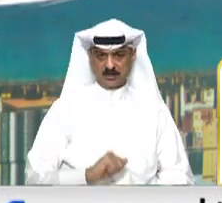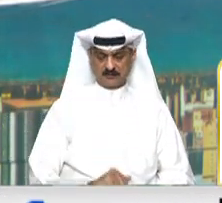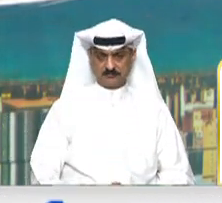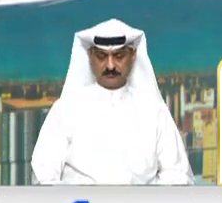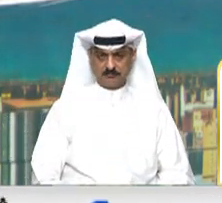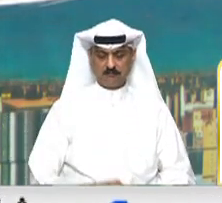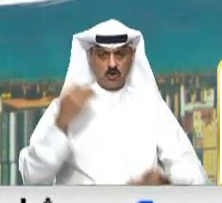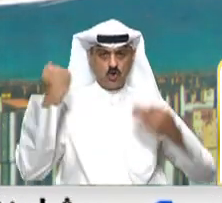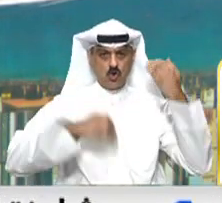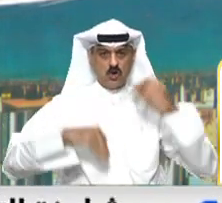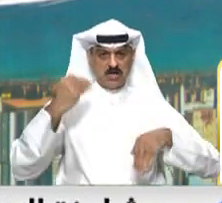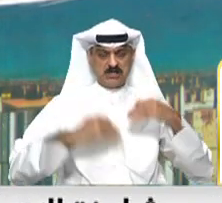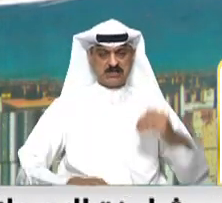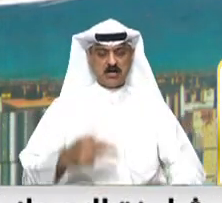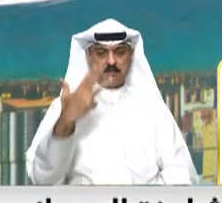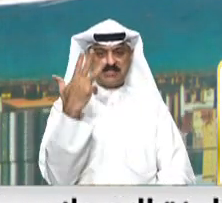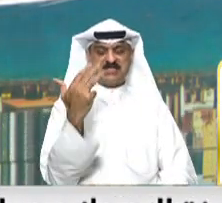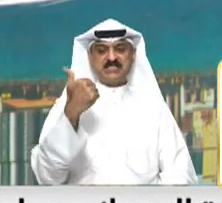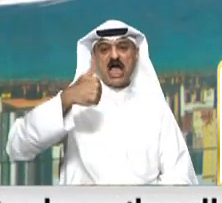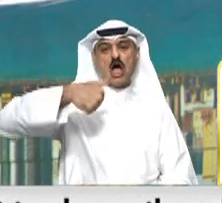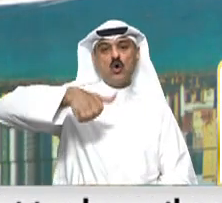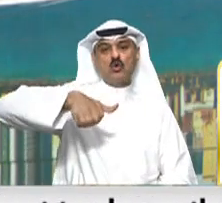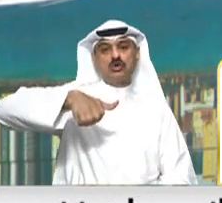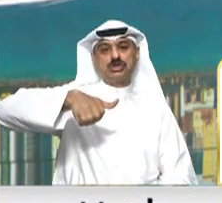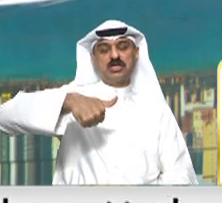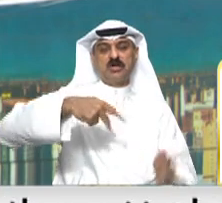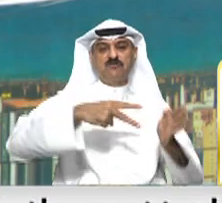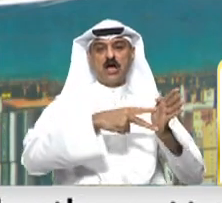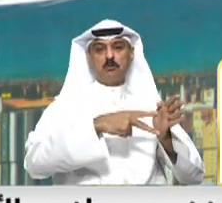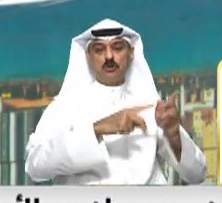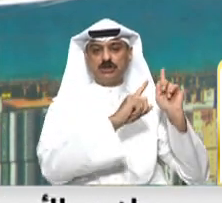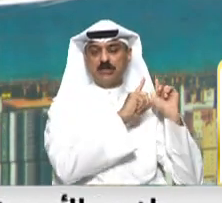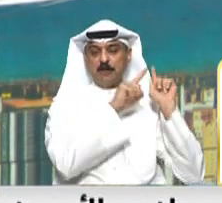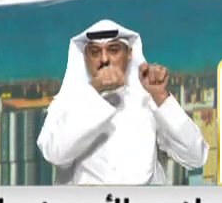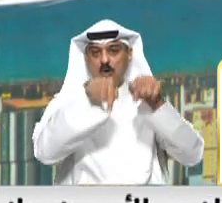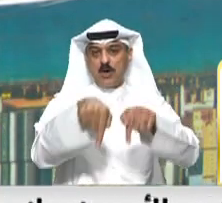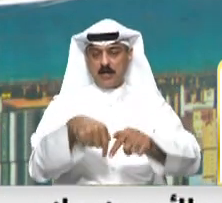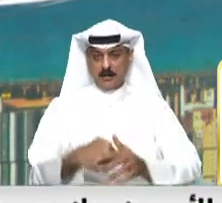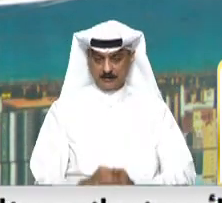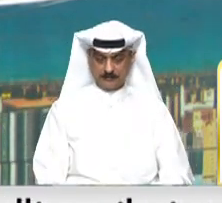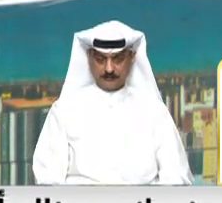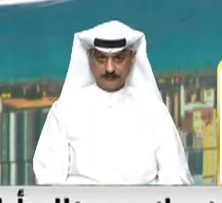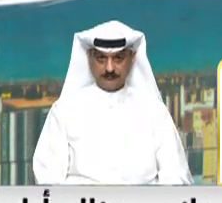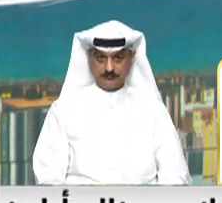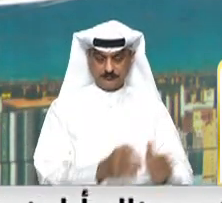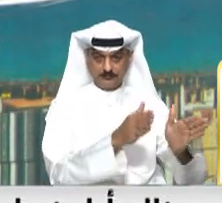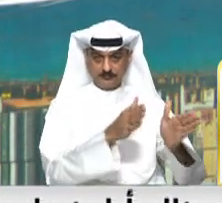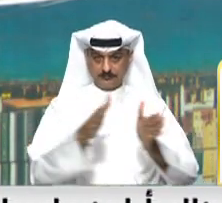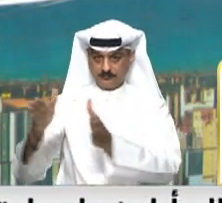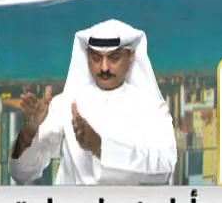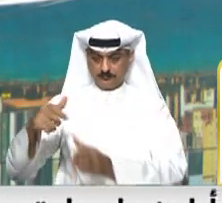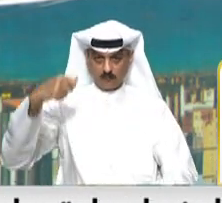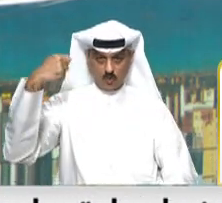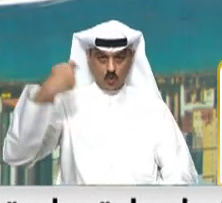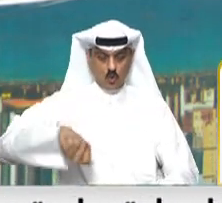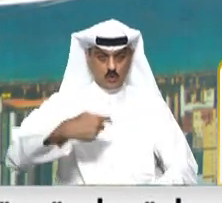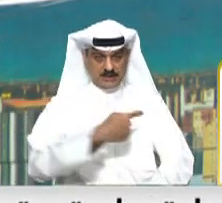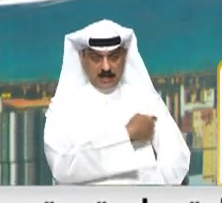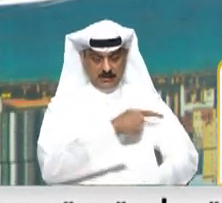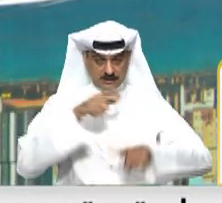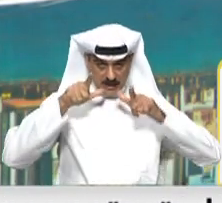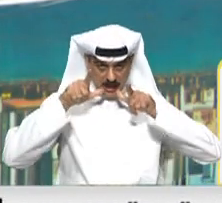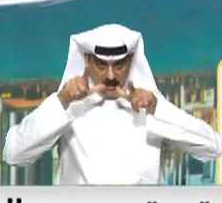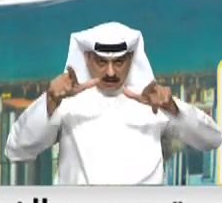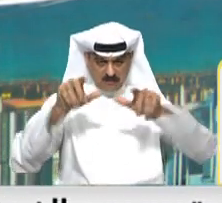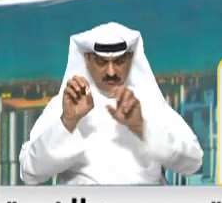وإصابة 69 آخرين خلال 24 ساعة الماضية. وقالت وزارة الصحة في القطاع إن